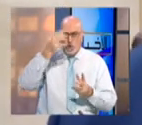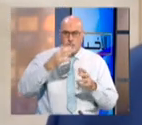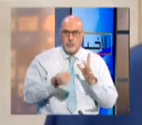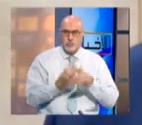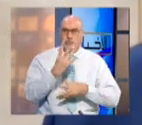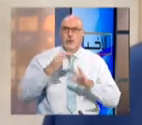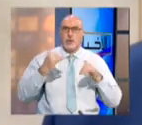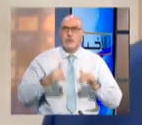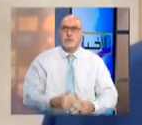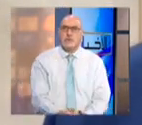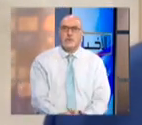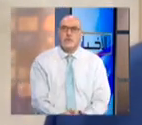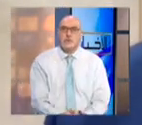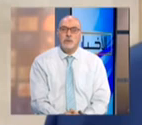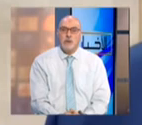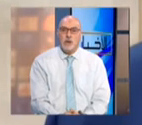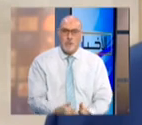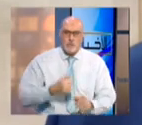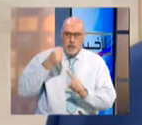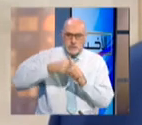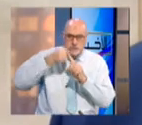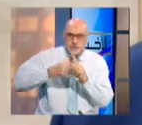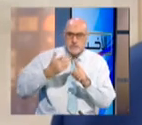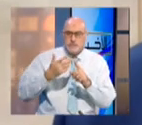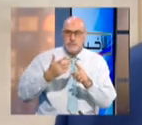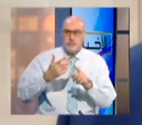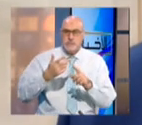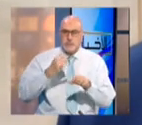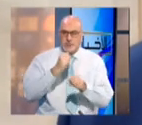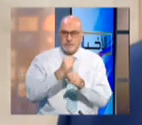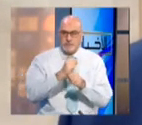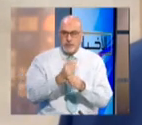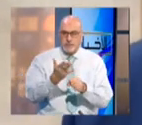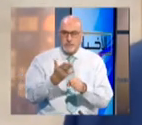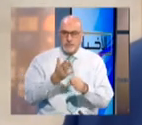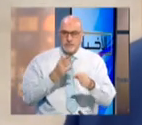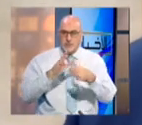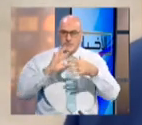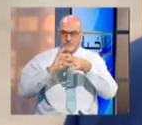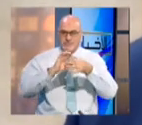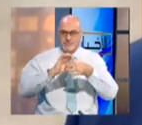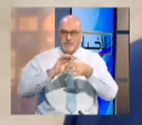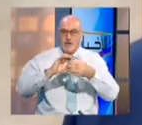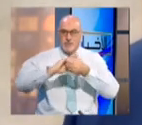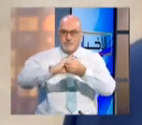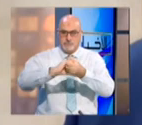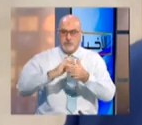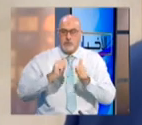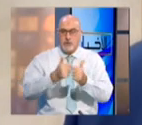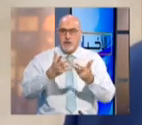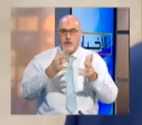الجديدة يساهمون في الجمعية ويعملون يدا بيد مع نظرائهم الجزائريين.